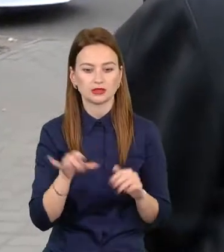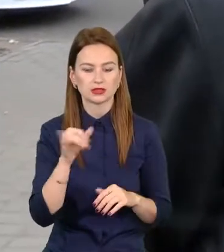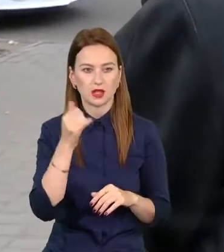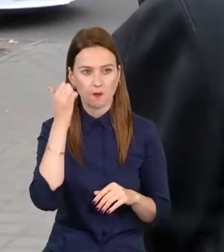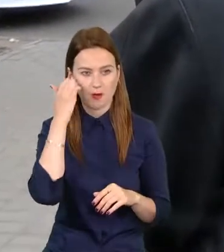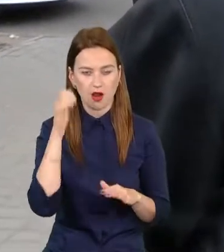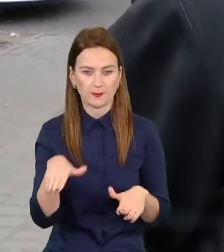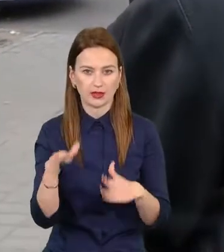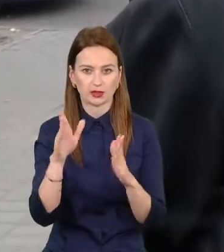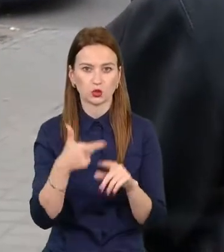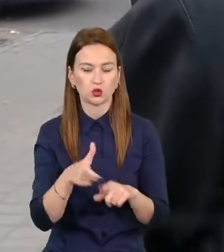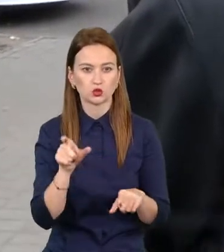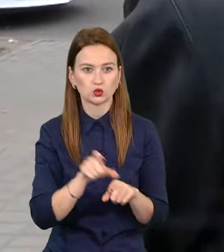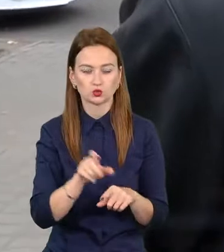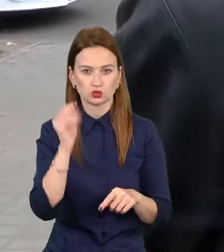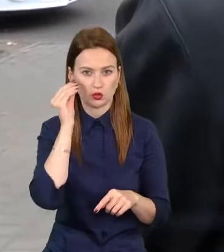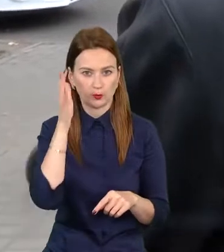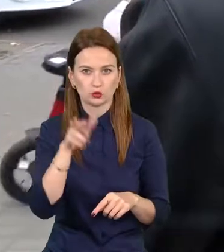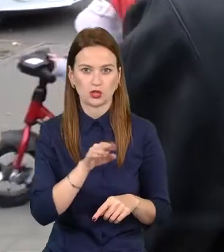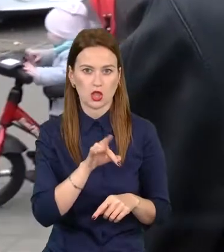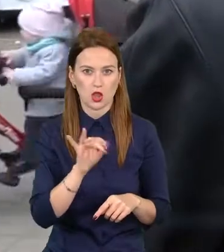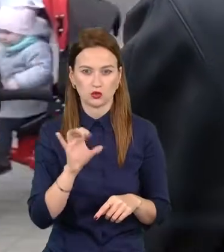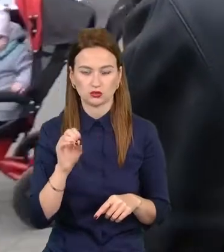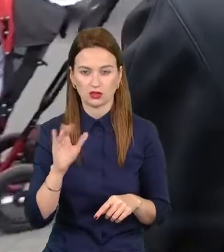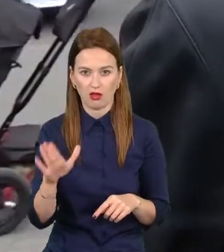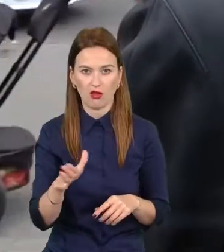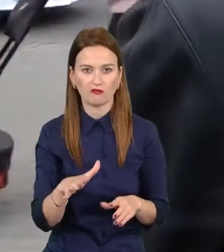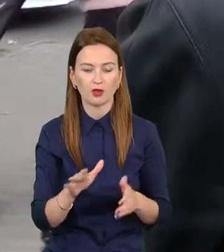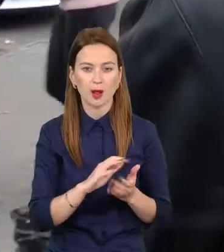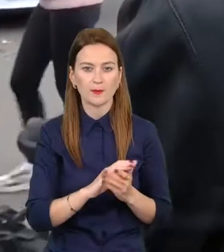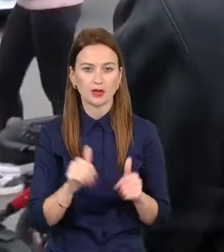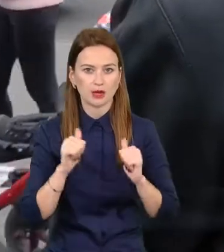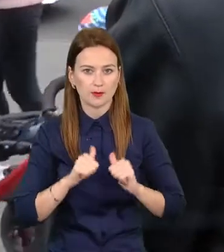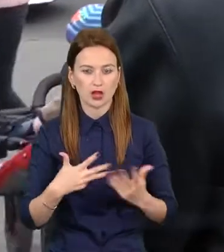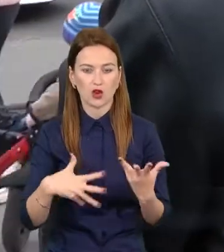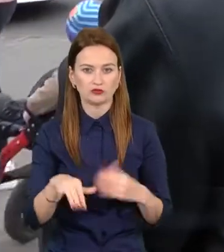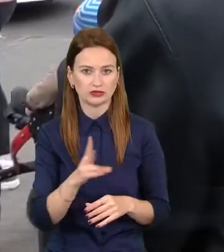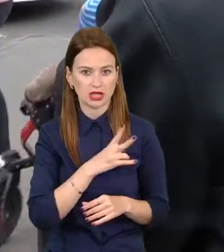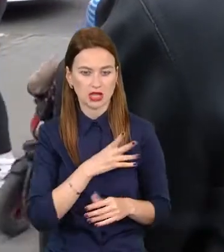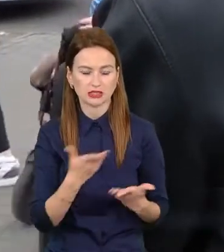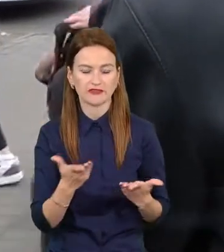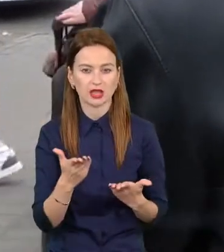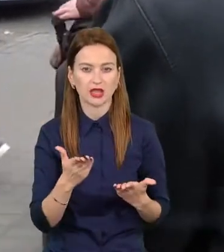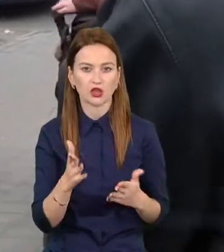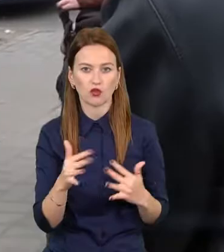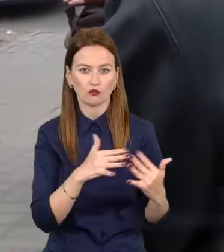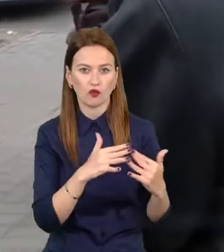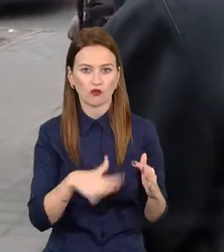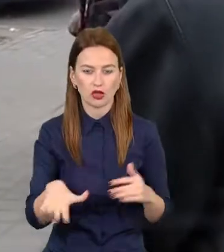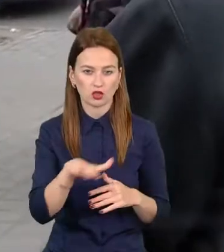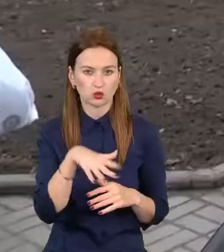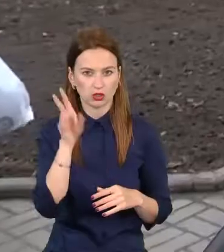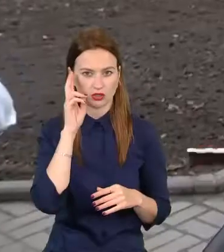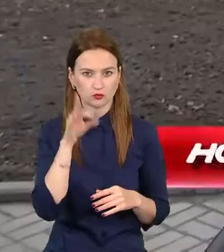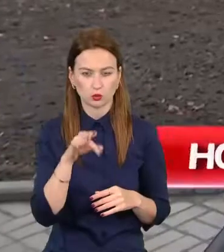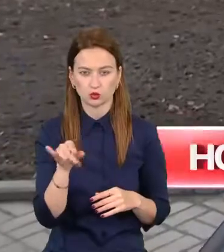пам'ятника. Дуже мудрий Ярослав примиряв усіх князів, які воювали на території тієї Київської